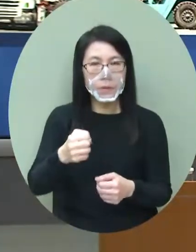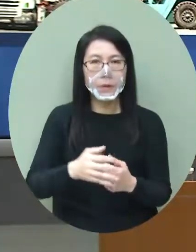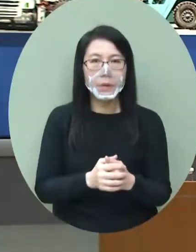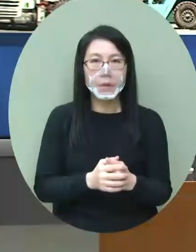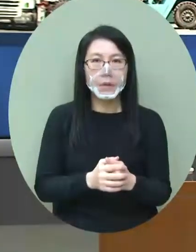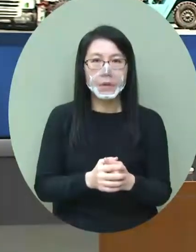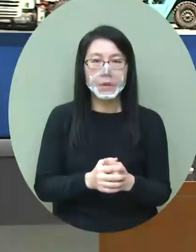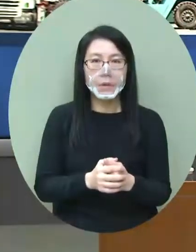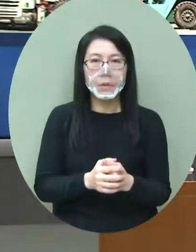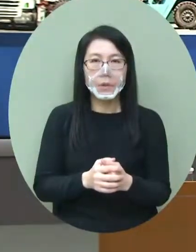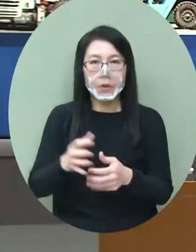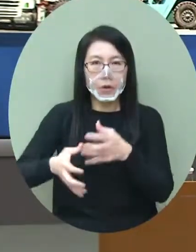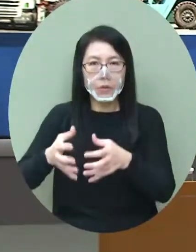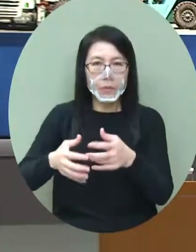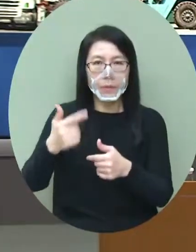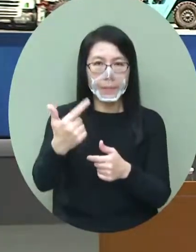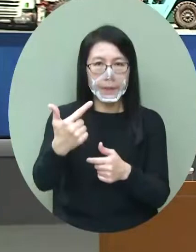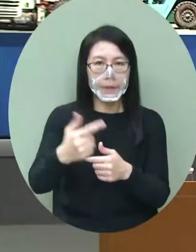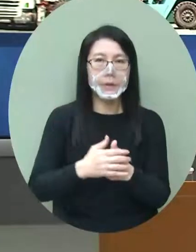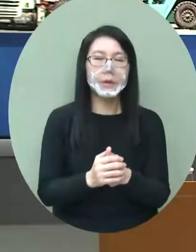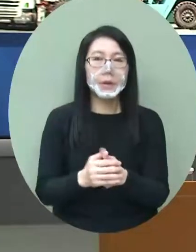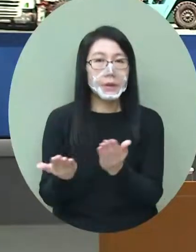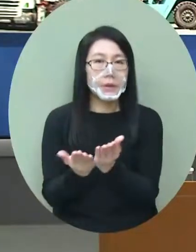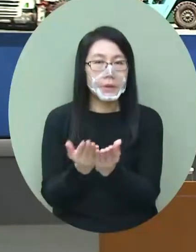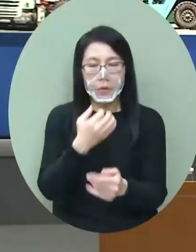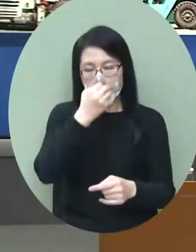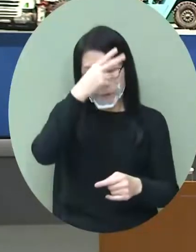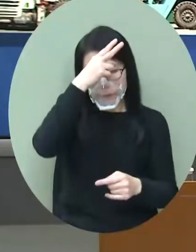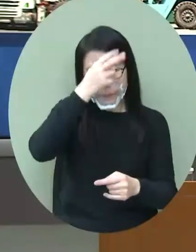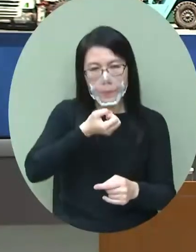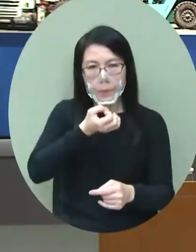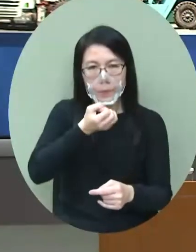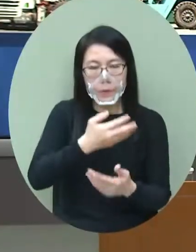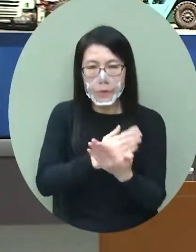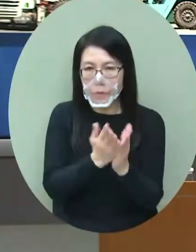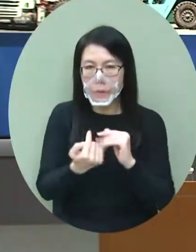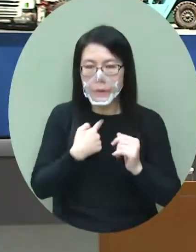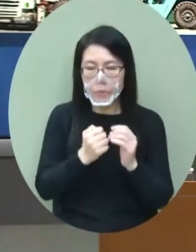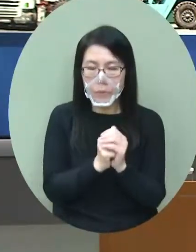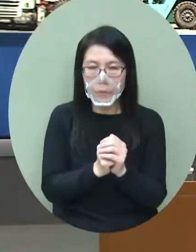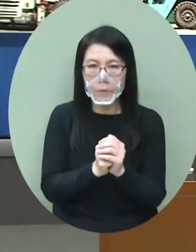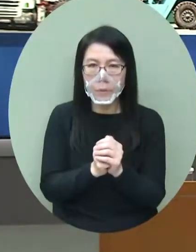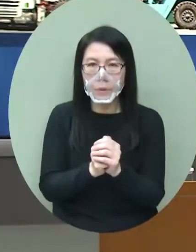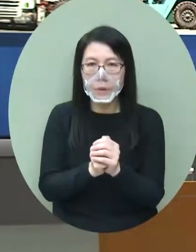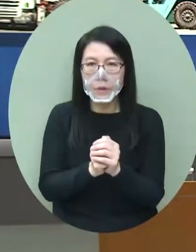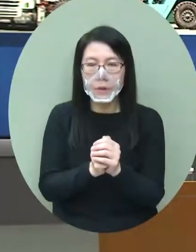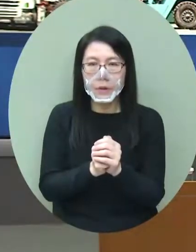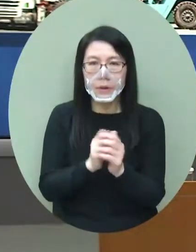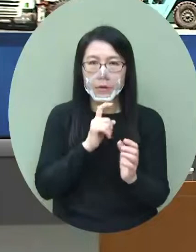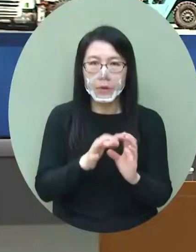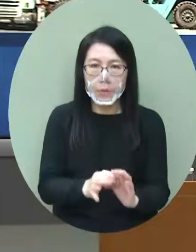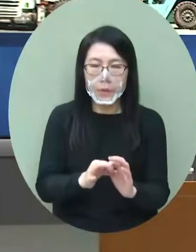会议，确保香港提出的每一个要求都得到关注，就有关的部